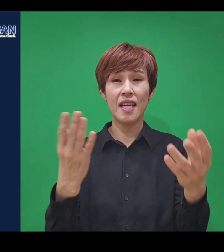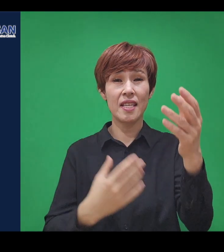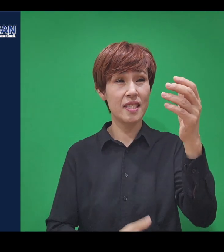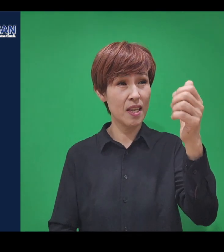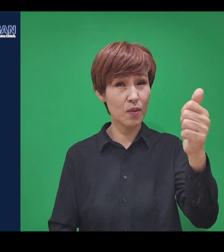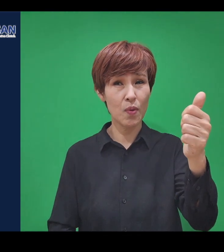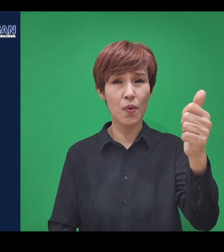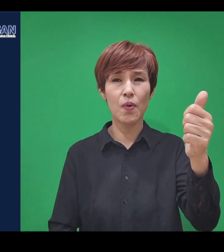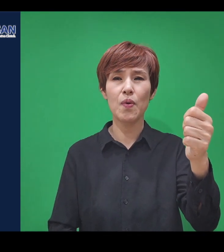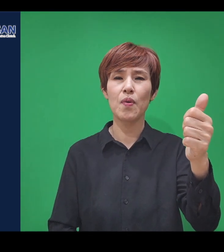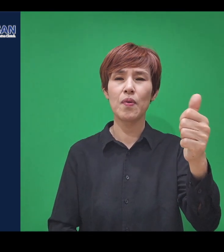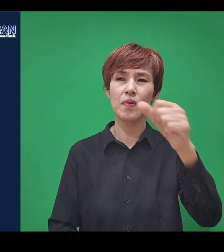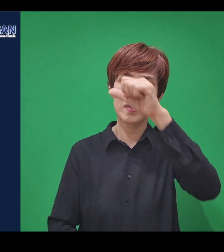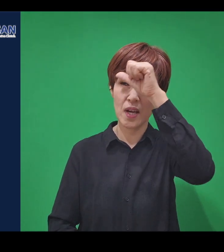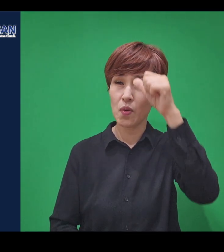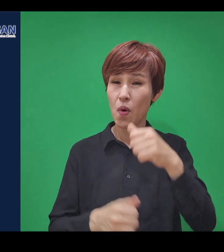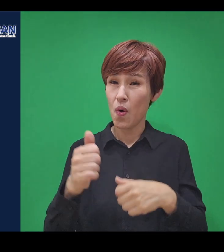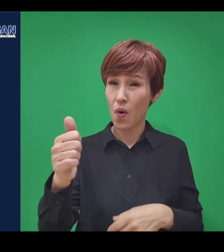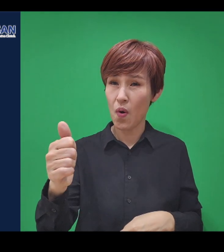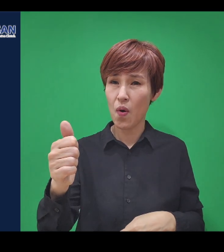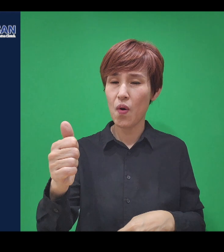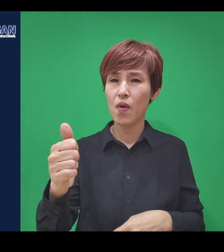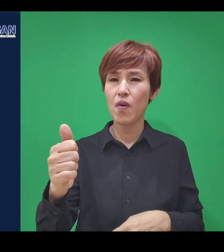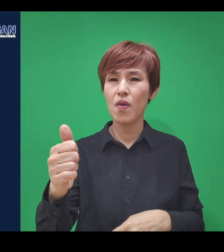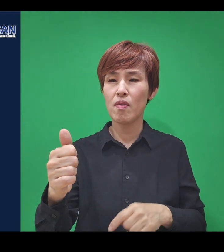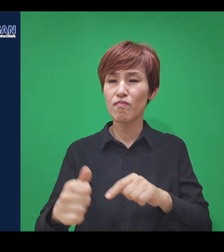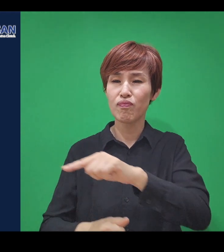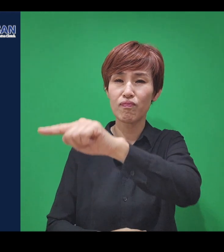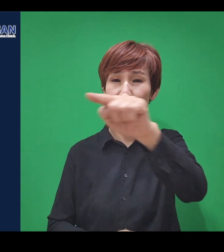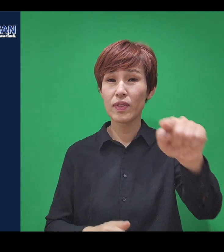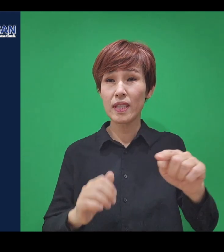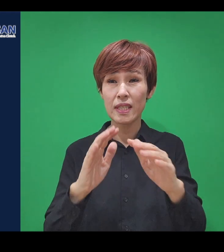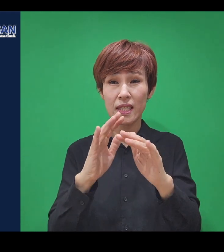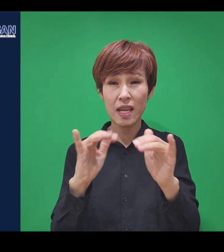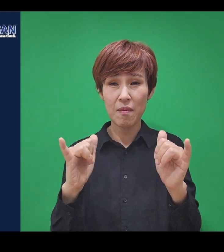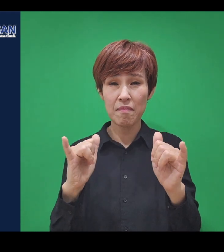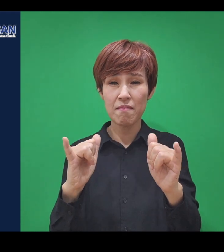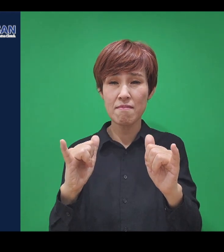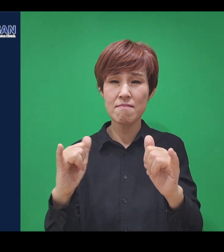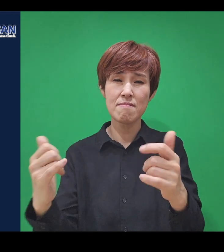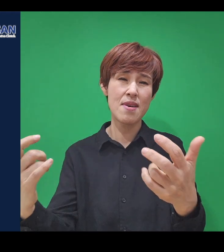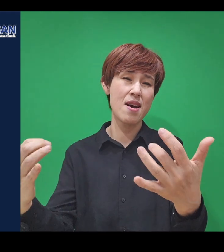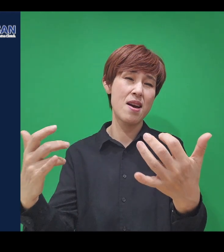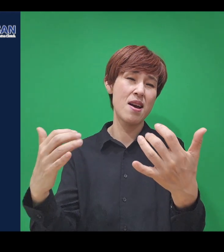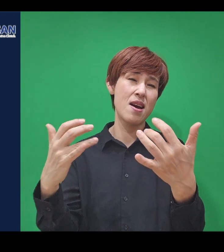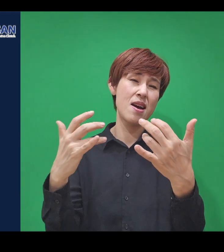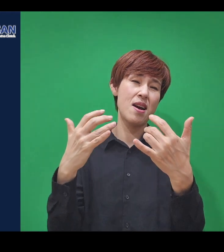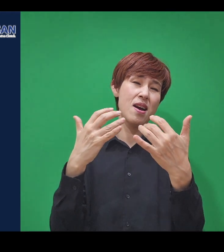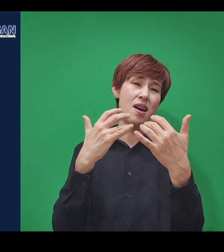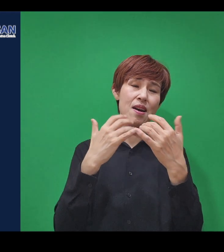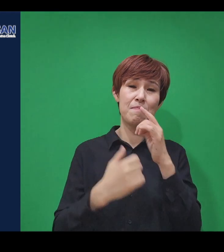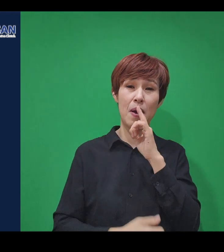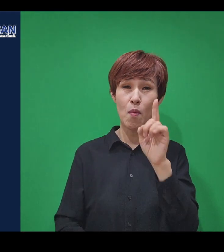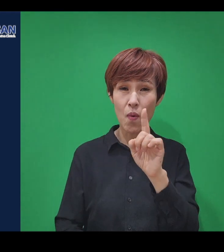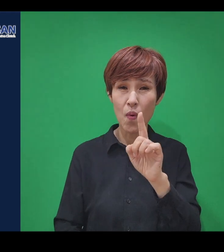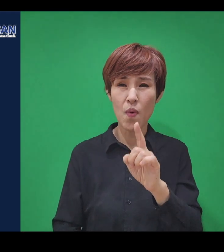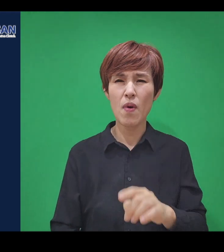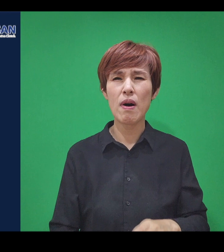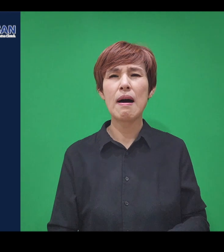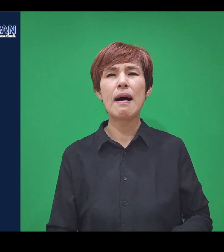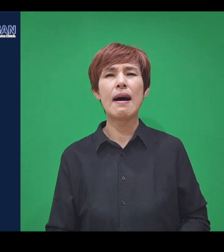대제사장들도 백성의 장로들도 그들 따라온 무리들도 막 한마음 한뜻 소리를 지르는데